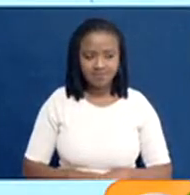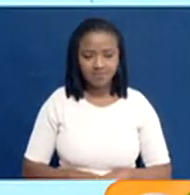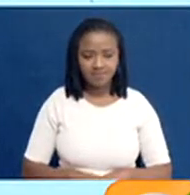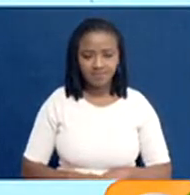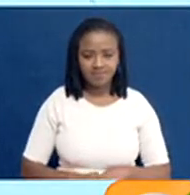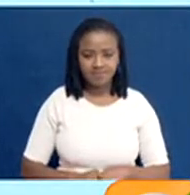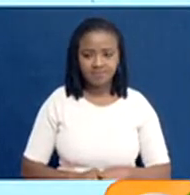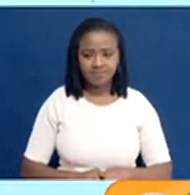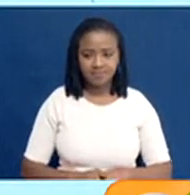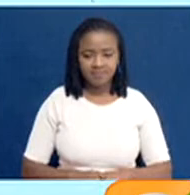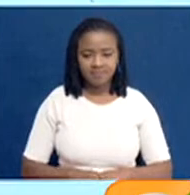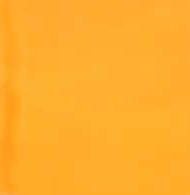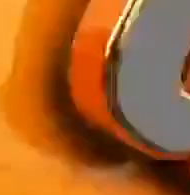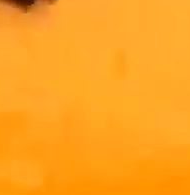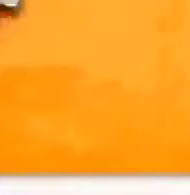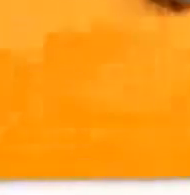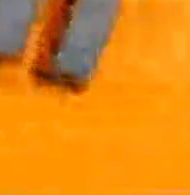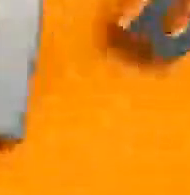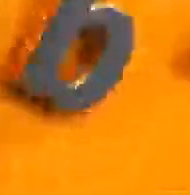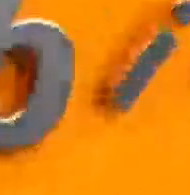ni mwanahamisi Hamadi.